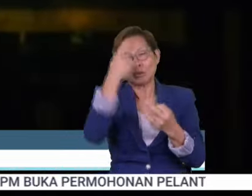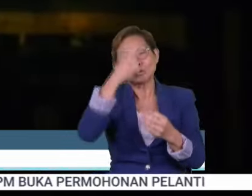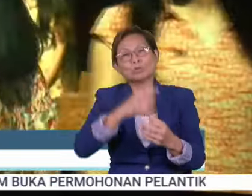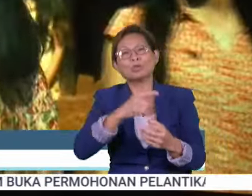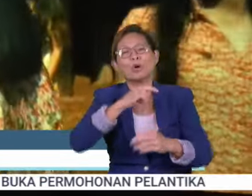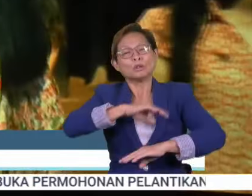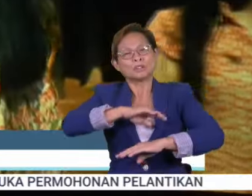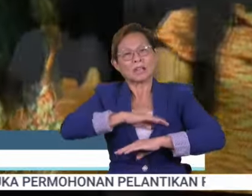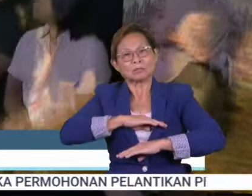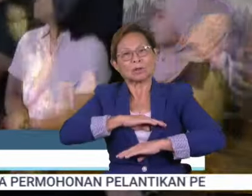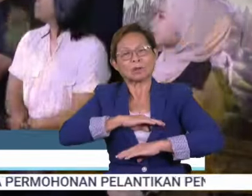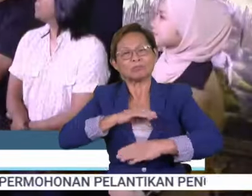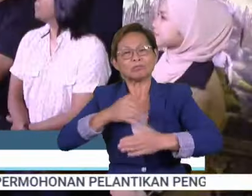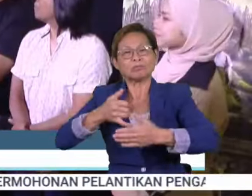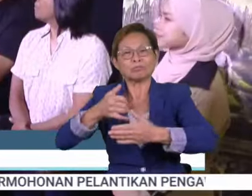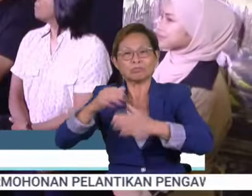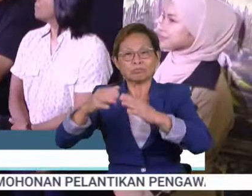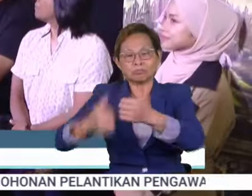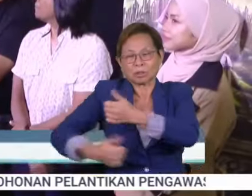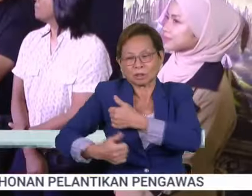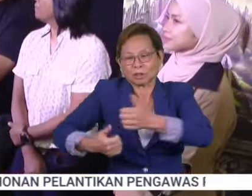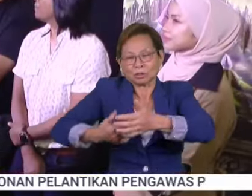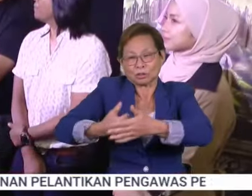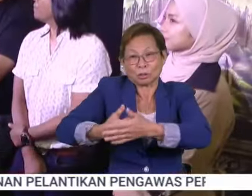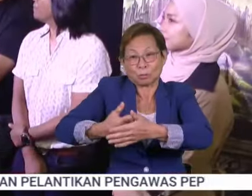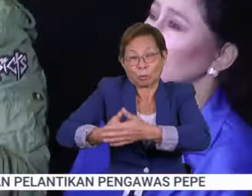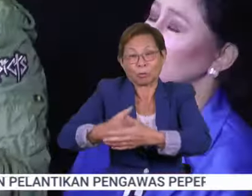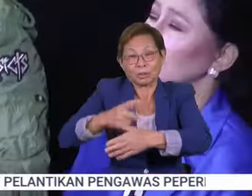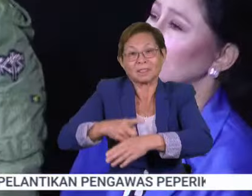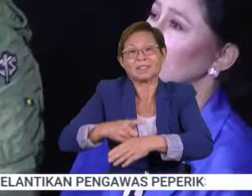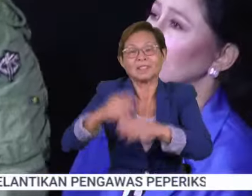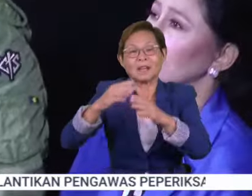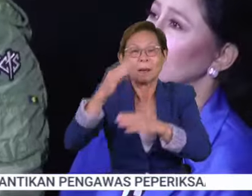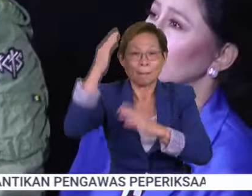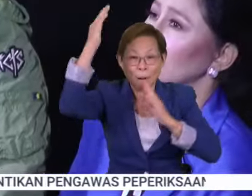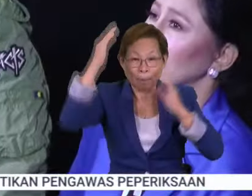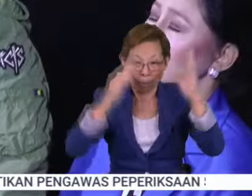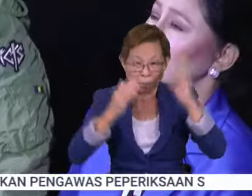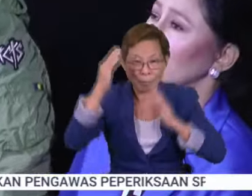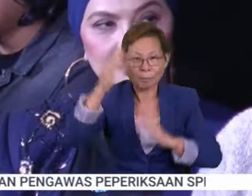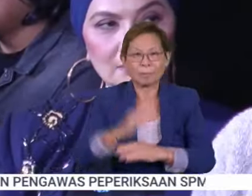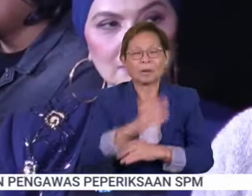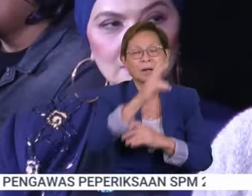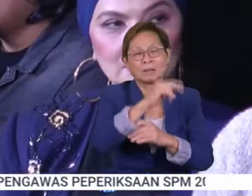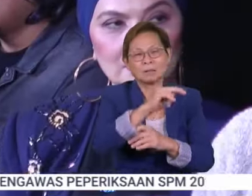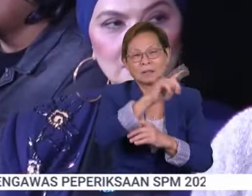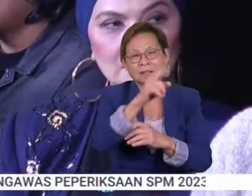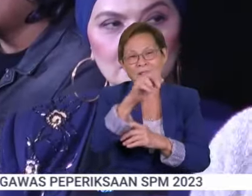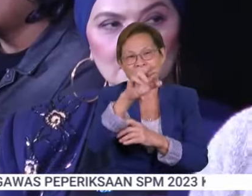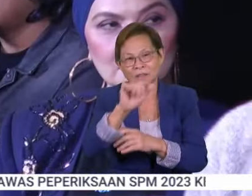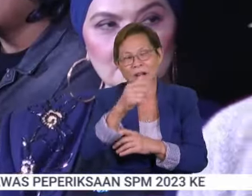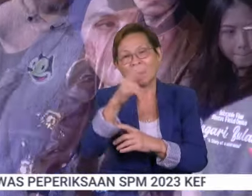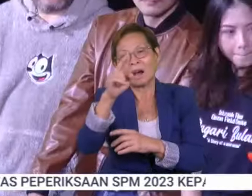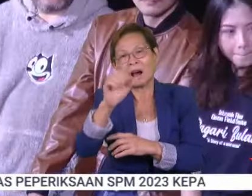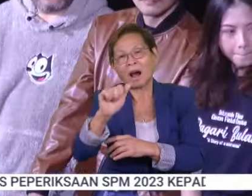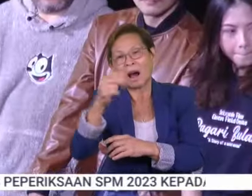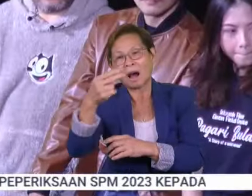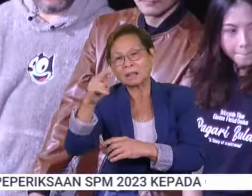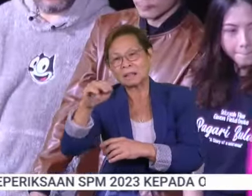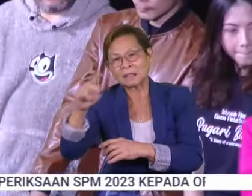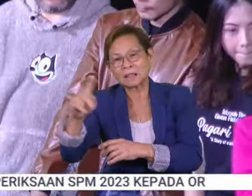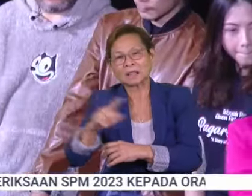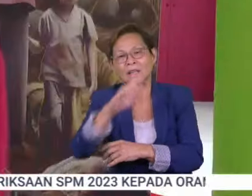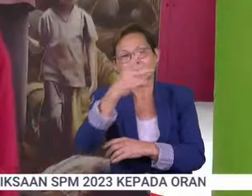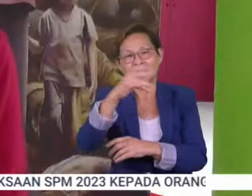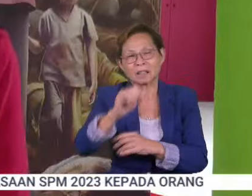zaman penjajahan Jepun di Tanah Melayu. Dibintangi pelakon hebat seperti Nazira Sardi, Anik Durar dan Trisha Oi